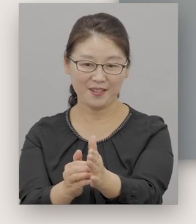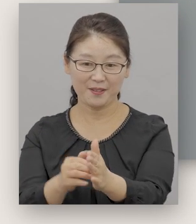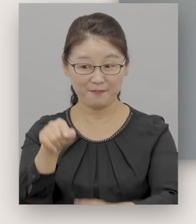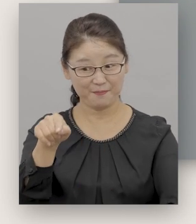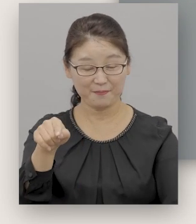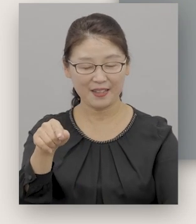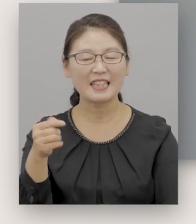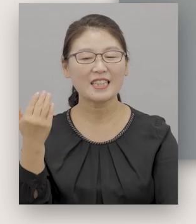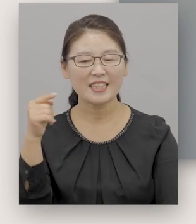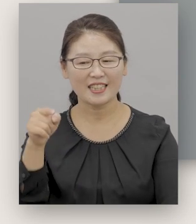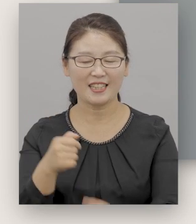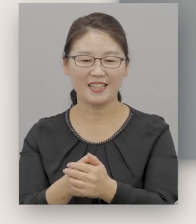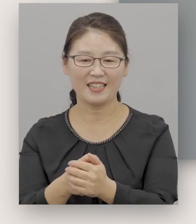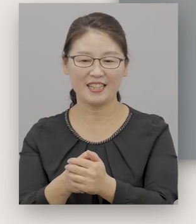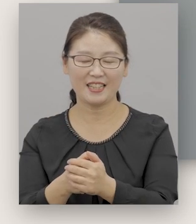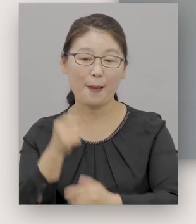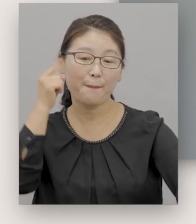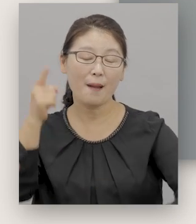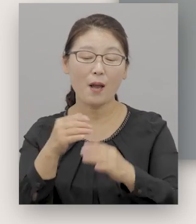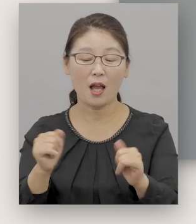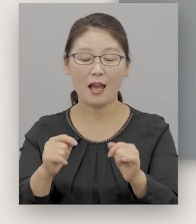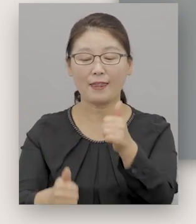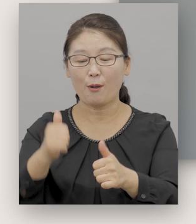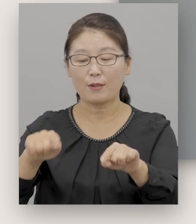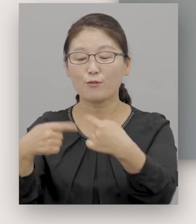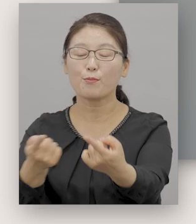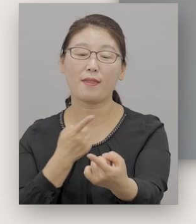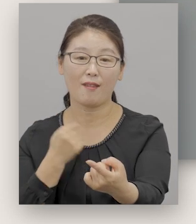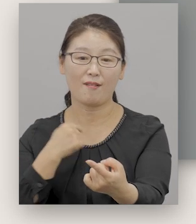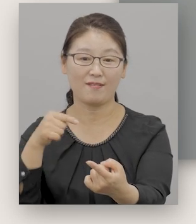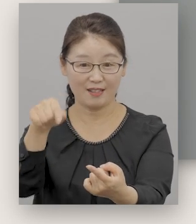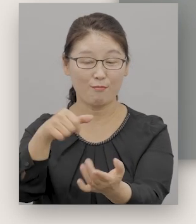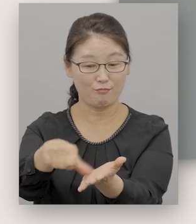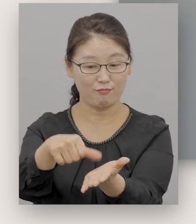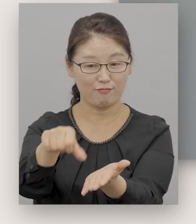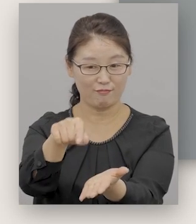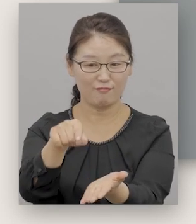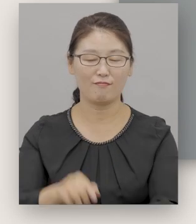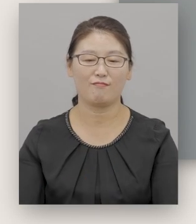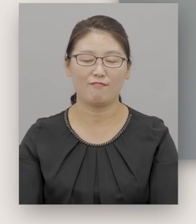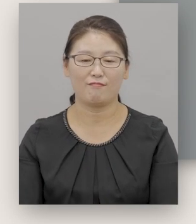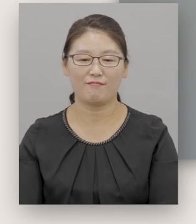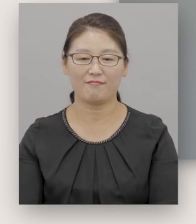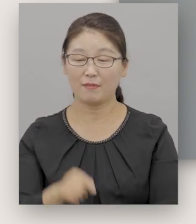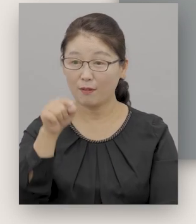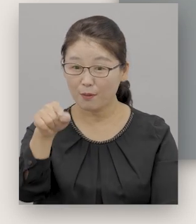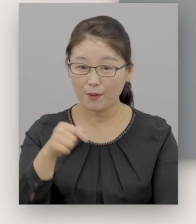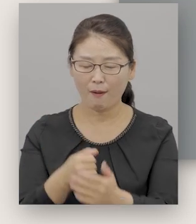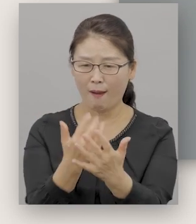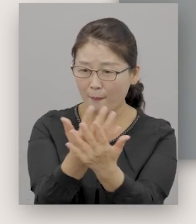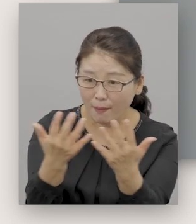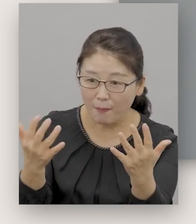그때 출품했었던 로토리 리프라는 작업인데요. 사실 그런 박람회에서는 이제